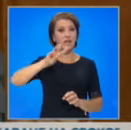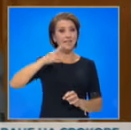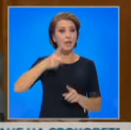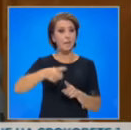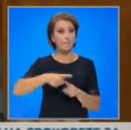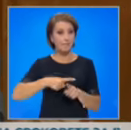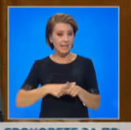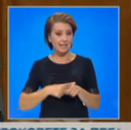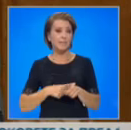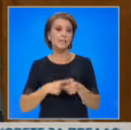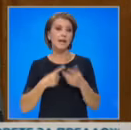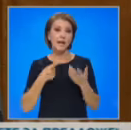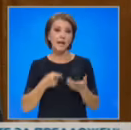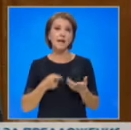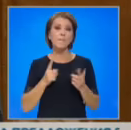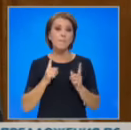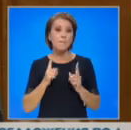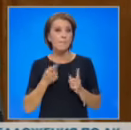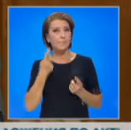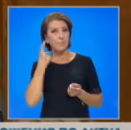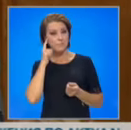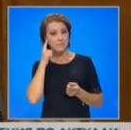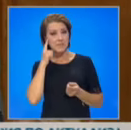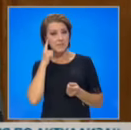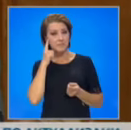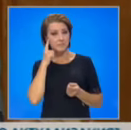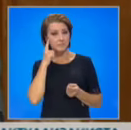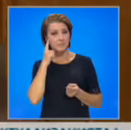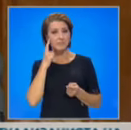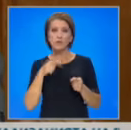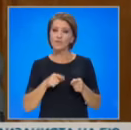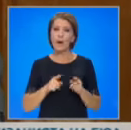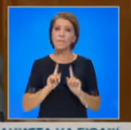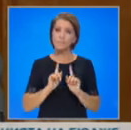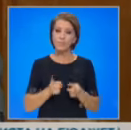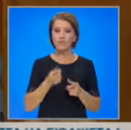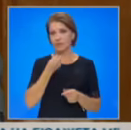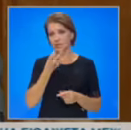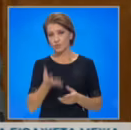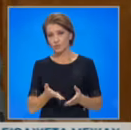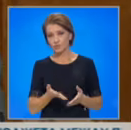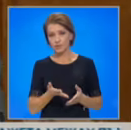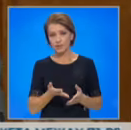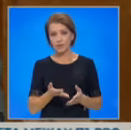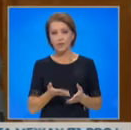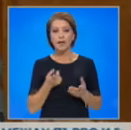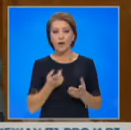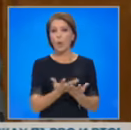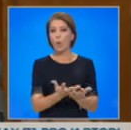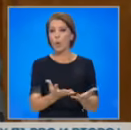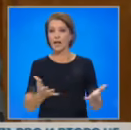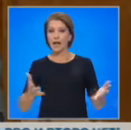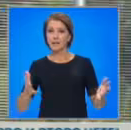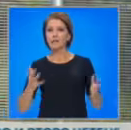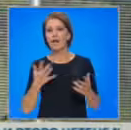ще могат да се реализират тези ремонтни дейности, мисля си, че това може да стане, така че оградното съоръжение да стане